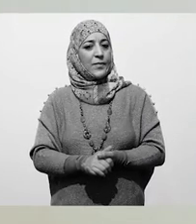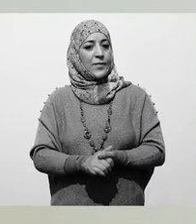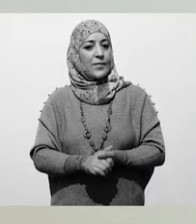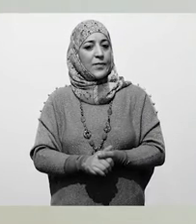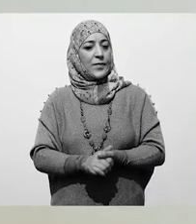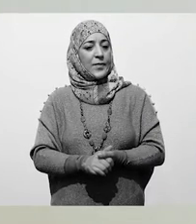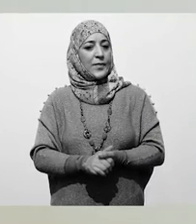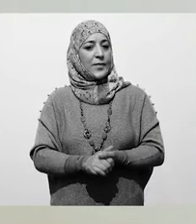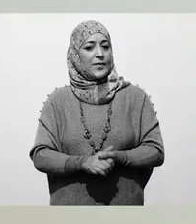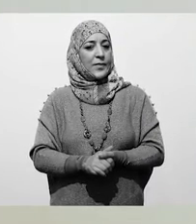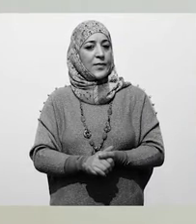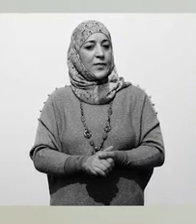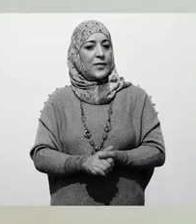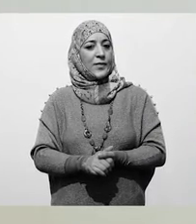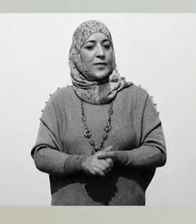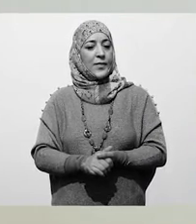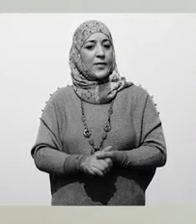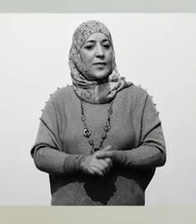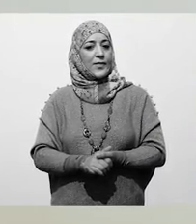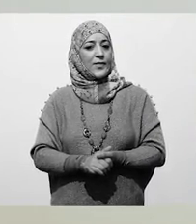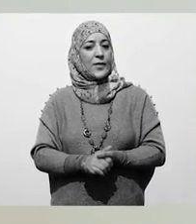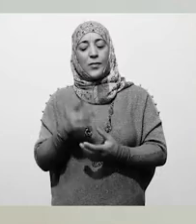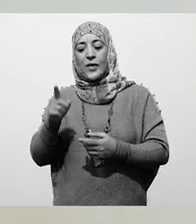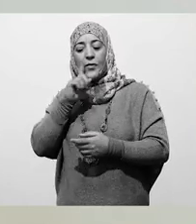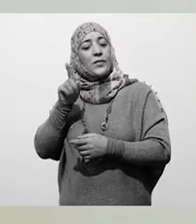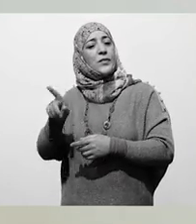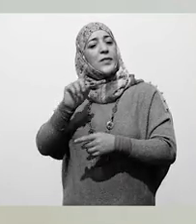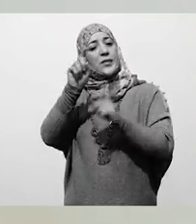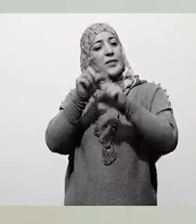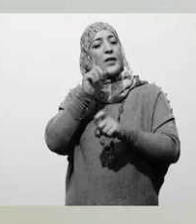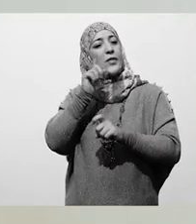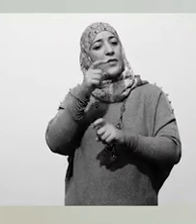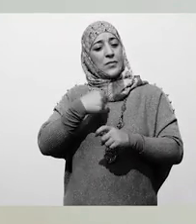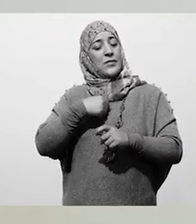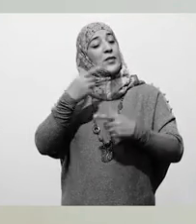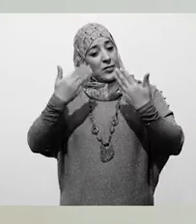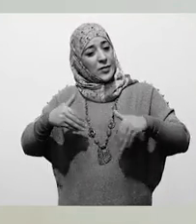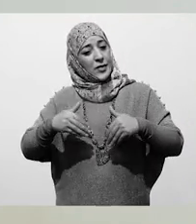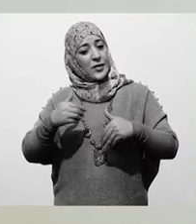Est-ce que tu me vois en situation de handicap? Est-ce que je suis handicapée?